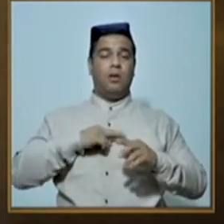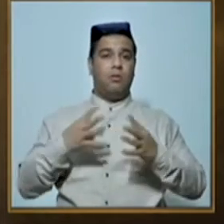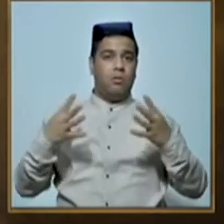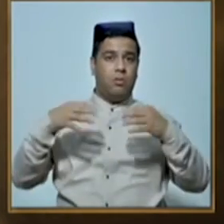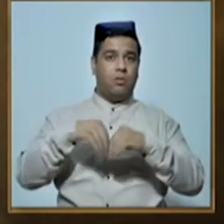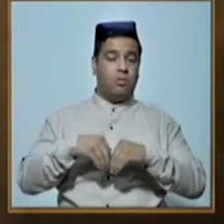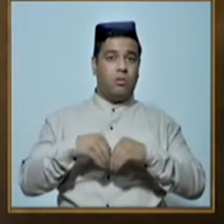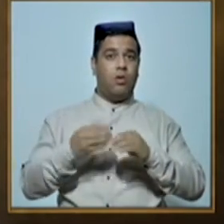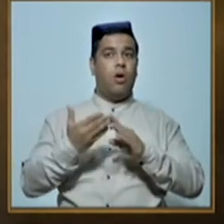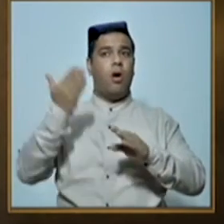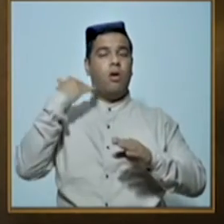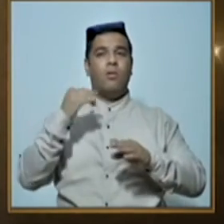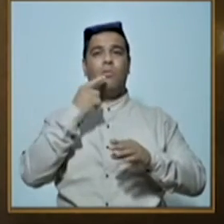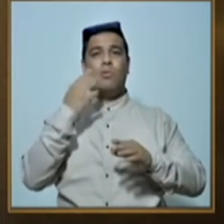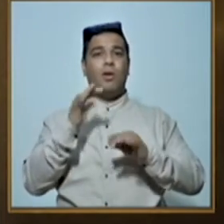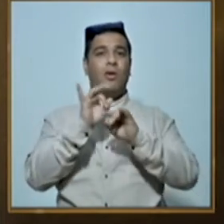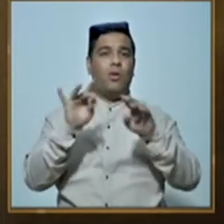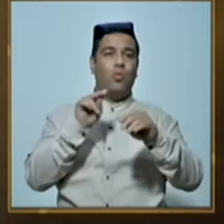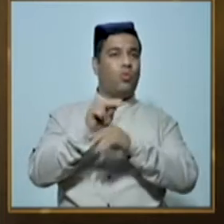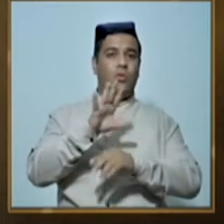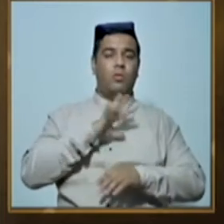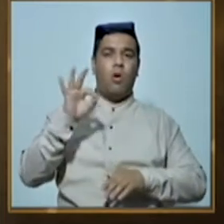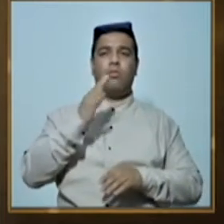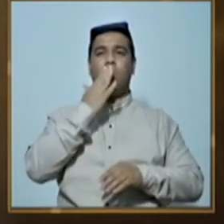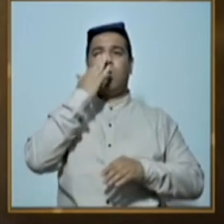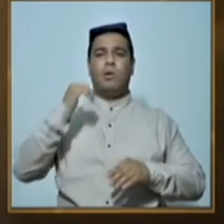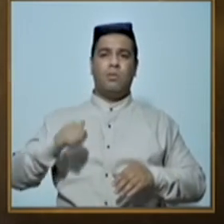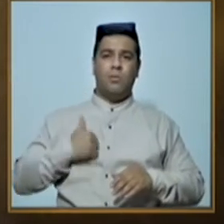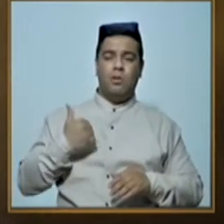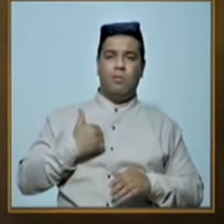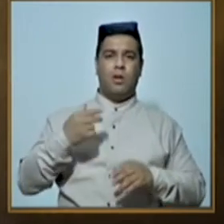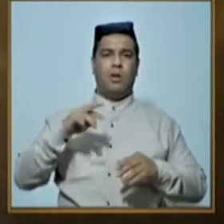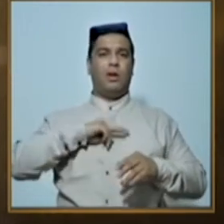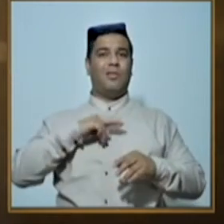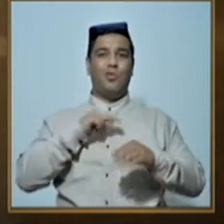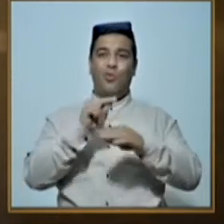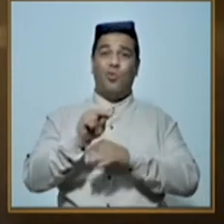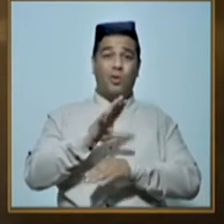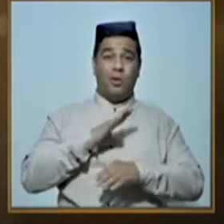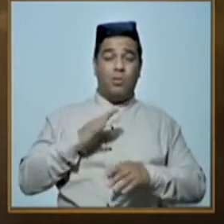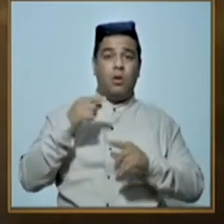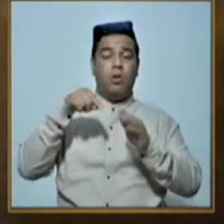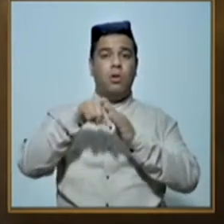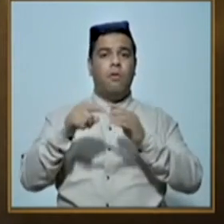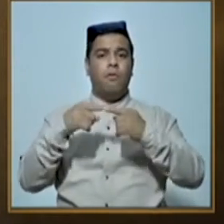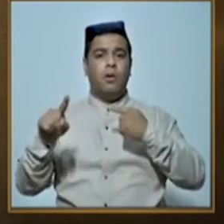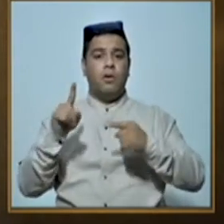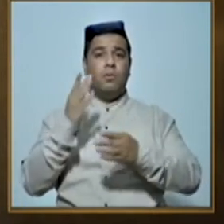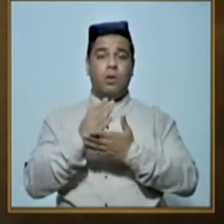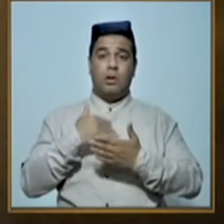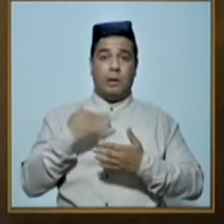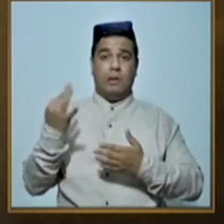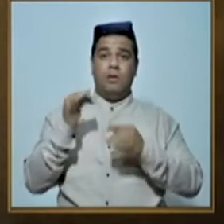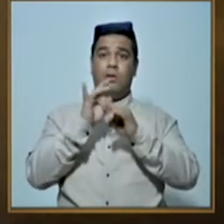avval bunaqa suhbatlar qilmaganmiz. Kibr nima, manmanlik nima, orasidagi farq nima, ha? Uni hukmi nima, hech qachon bu